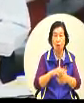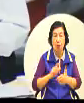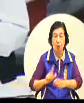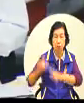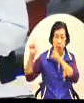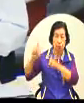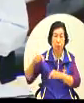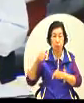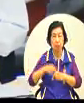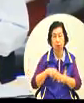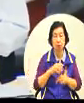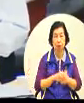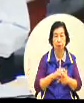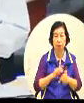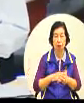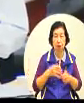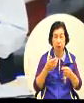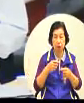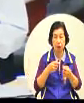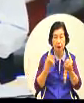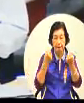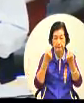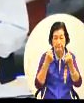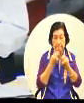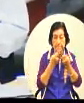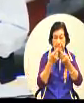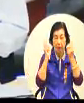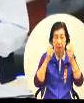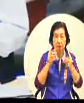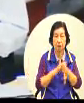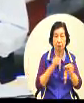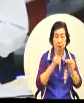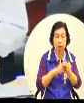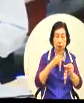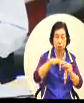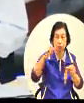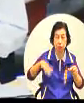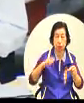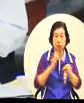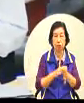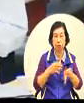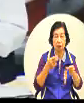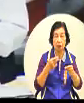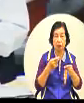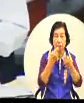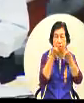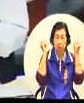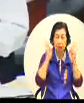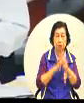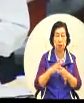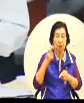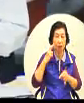学校毕业，国立中山大学公共事务所硕士，